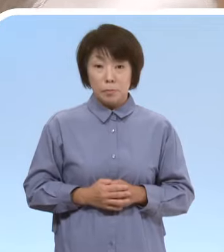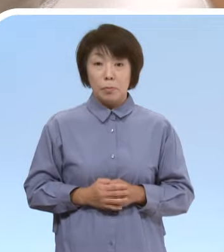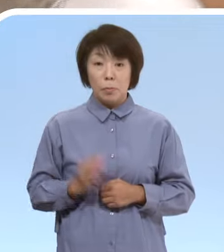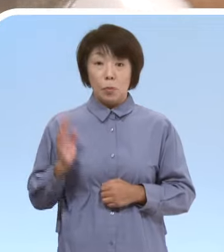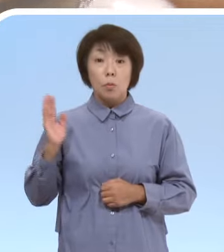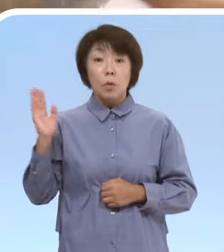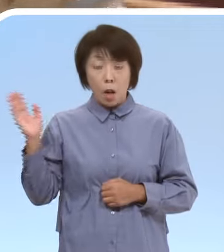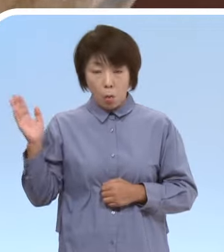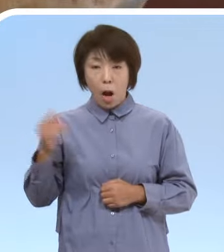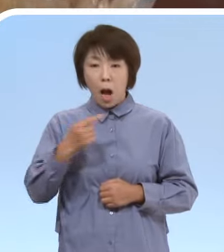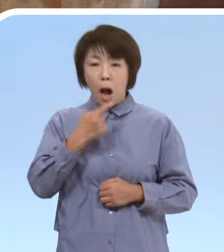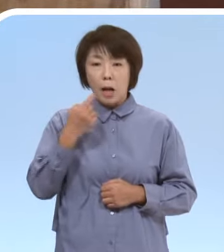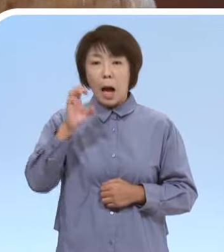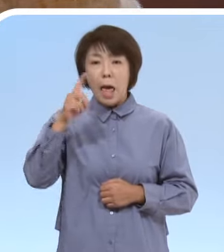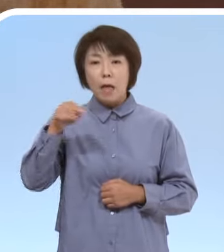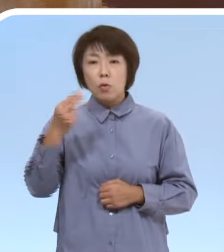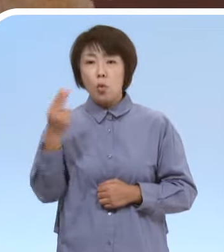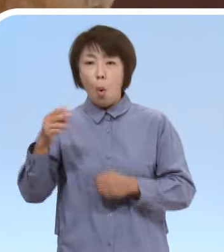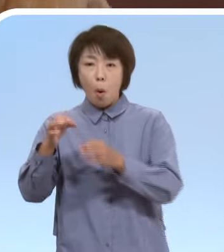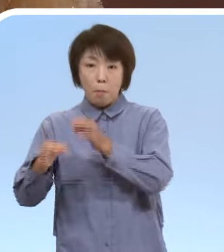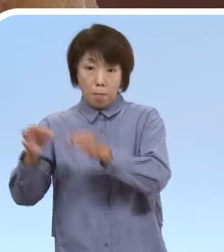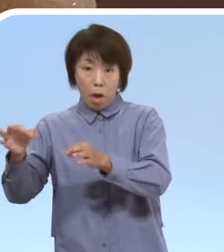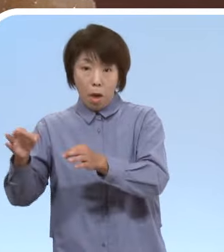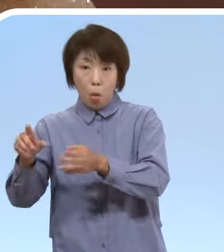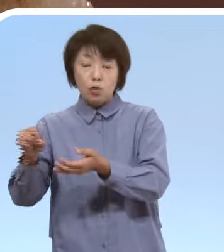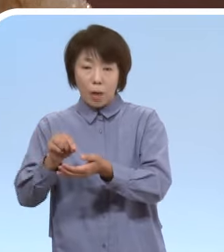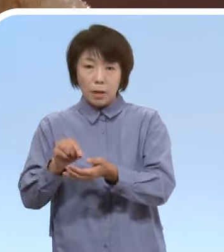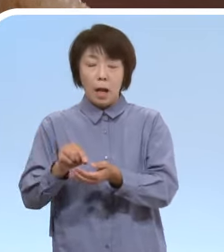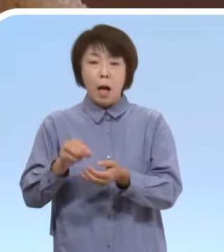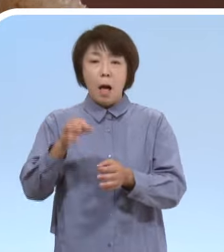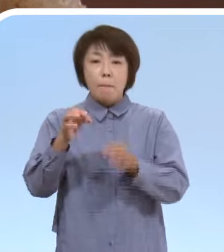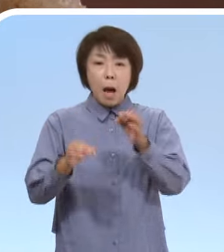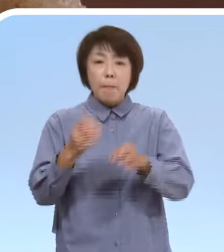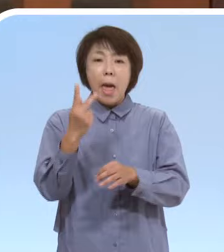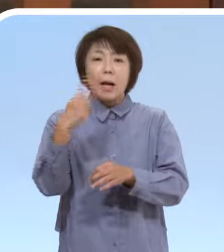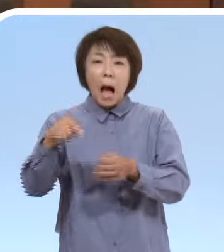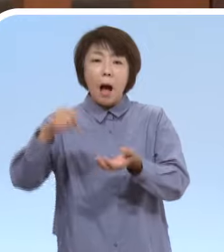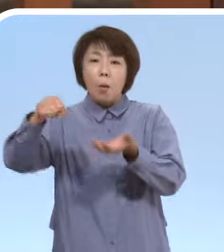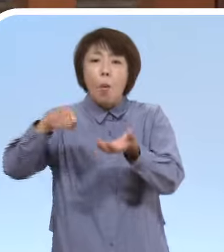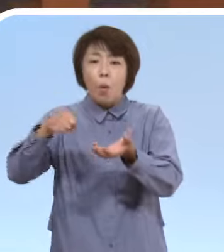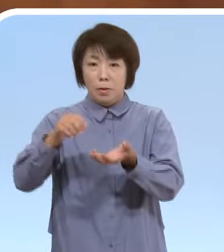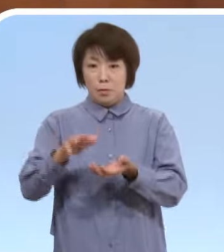こちらは赤えんどう豆を使った豆かん氷。